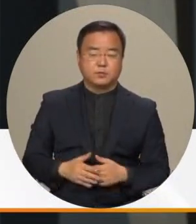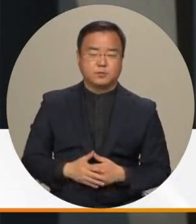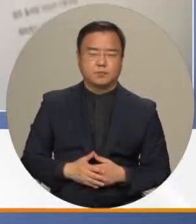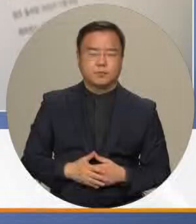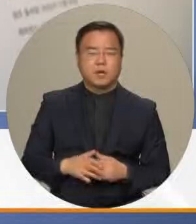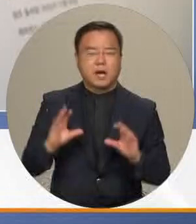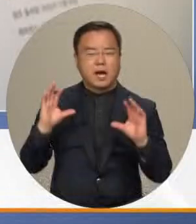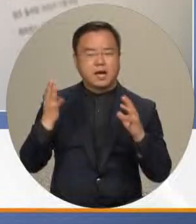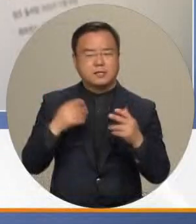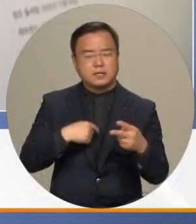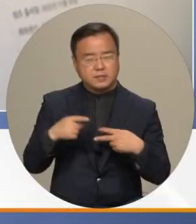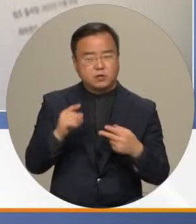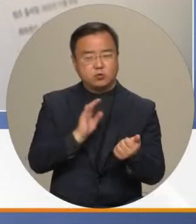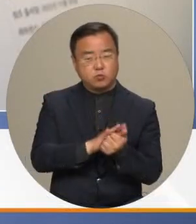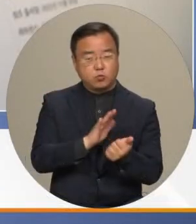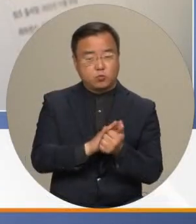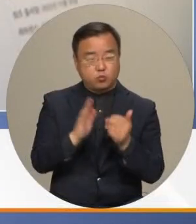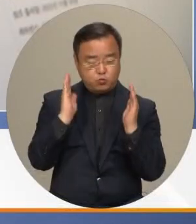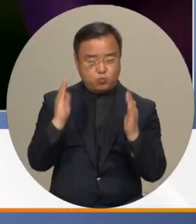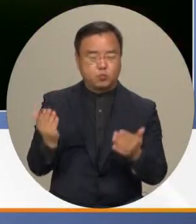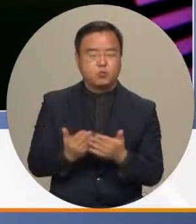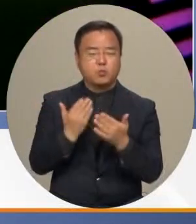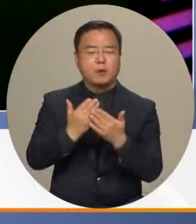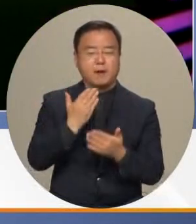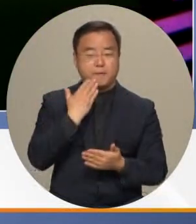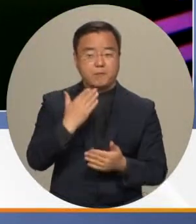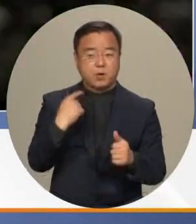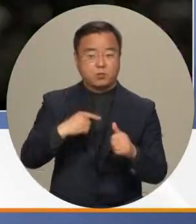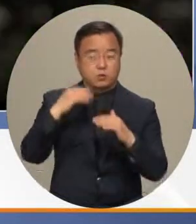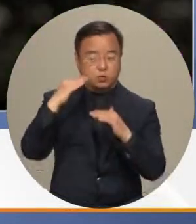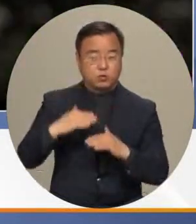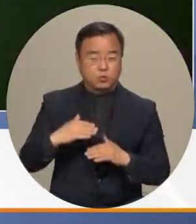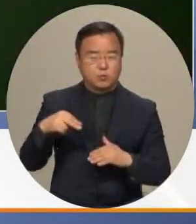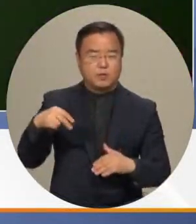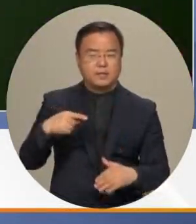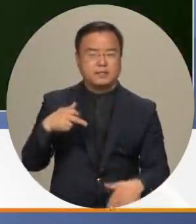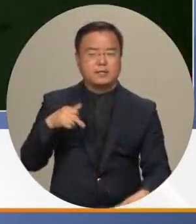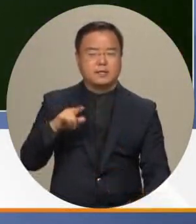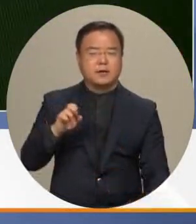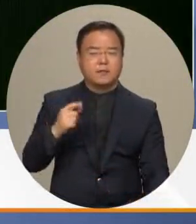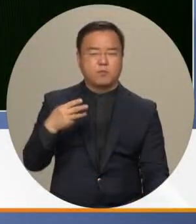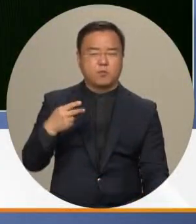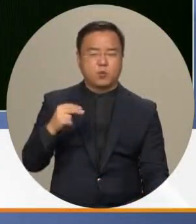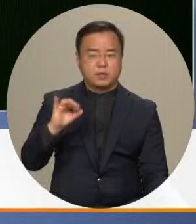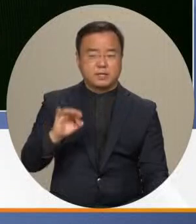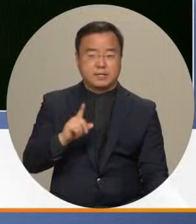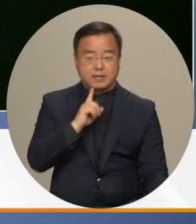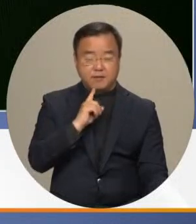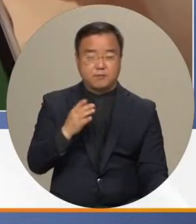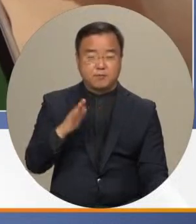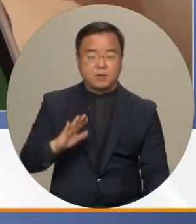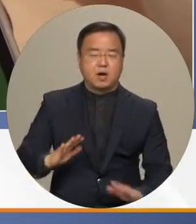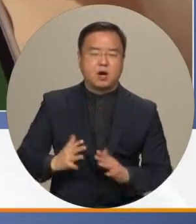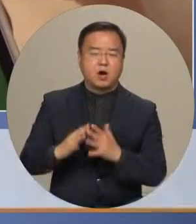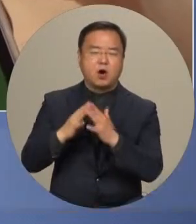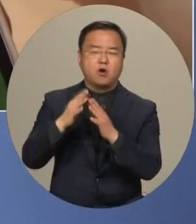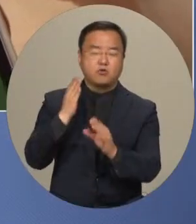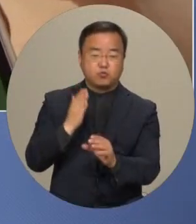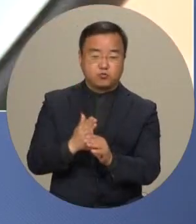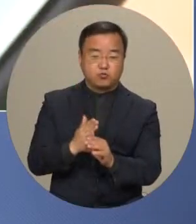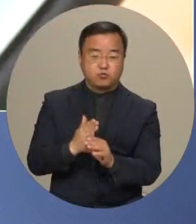아이들의 이해를 돕고 학습을 촉진시켜주는이 과정을 교육학용어로는 스텝 폴딩이라고 해요 우리가 왜 건축물에 있어서